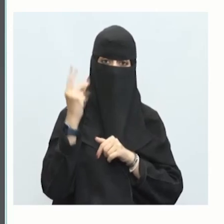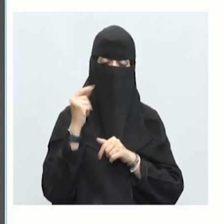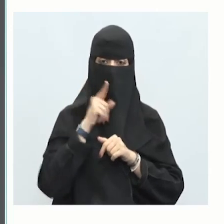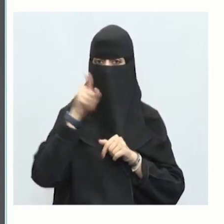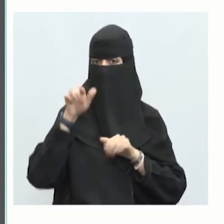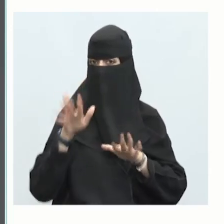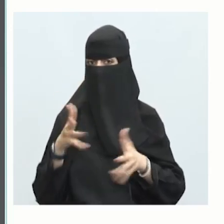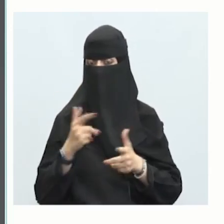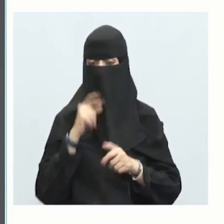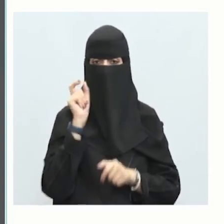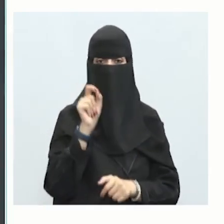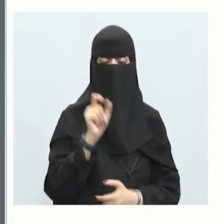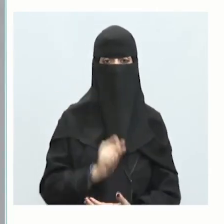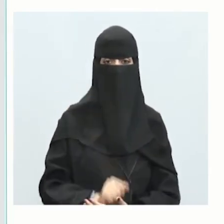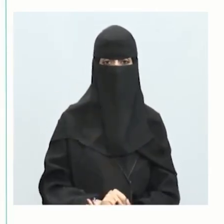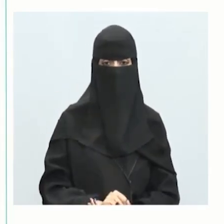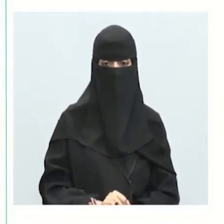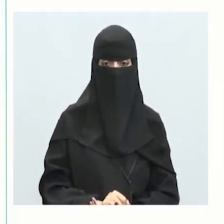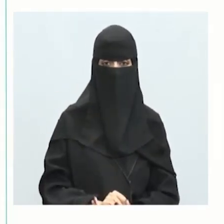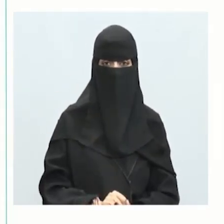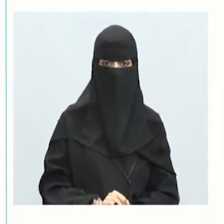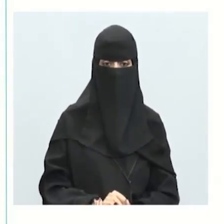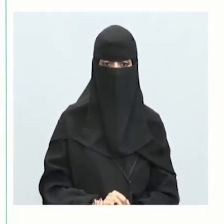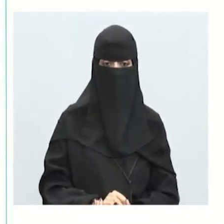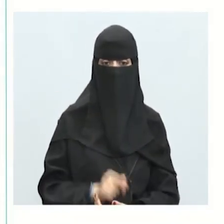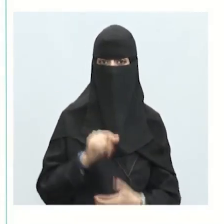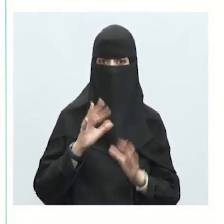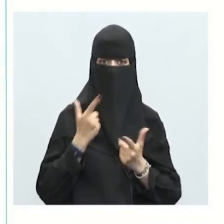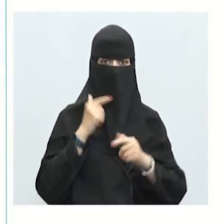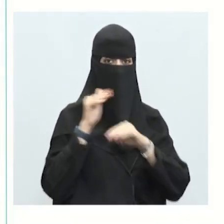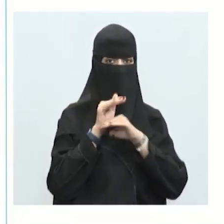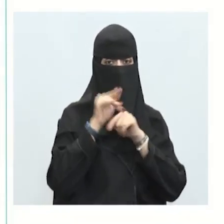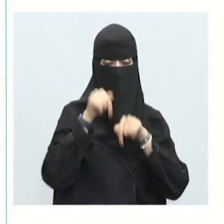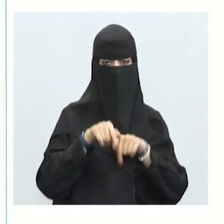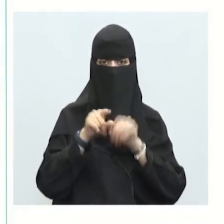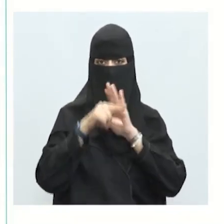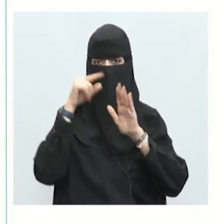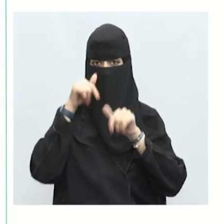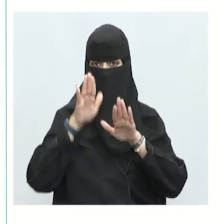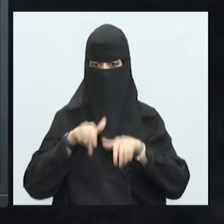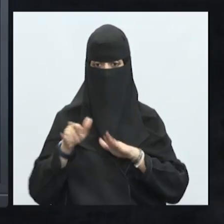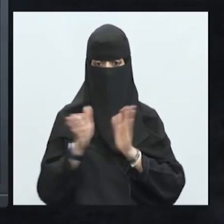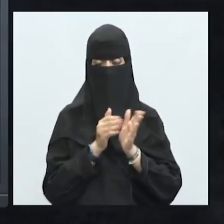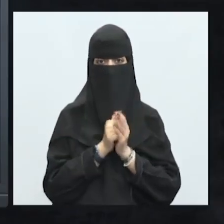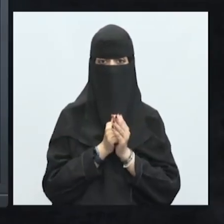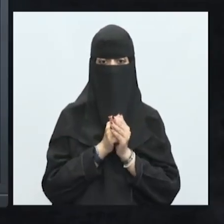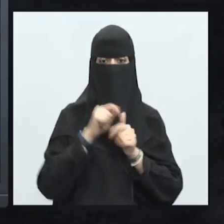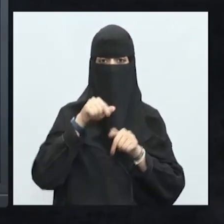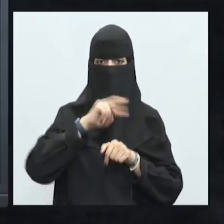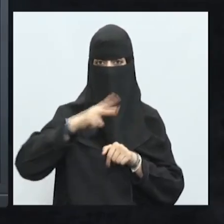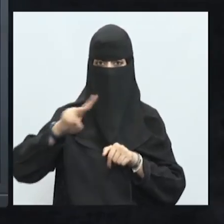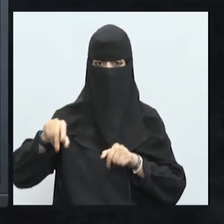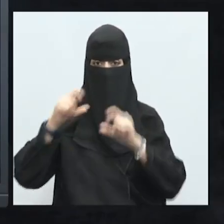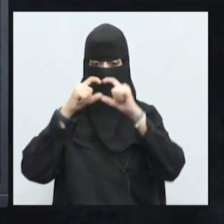هو صفر ماذا تعلمنا في هذا الدرس تعلمنا في هذا الدرس انواع